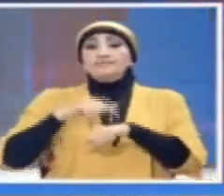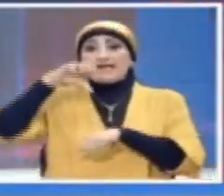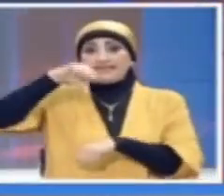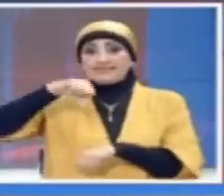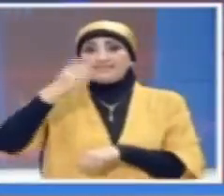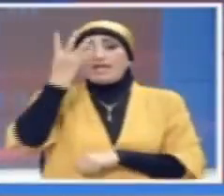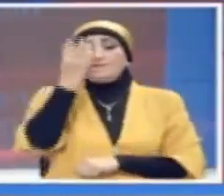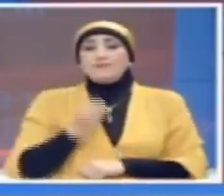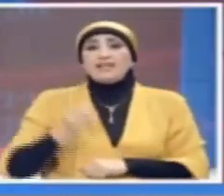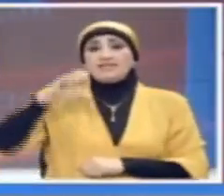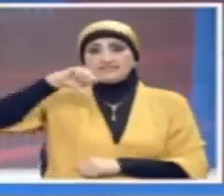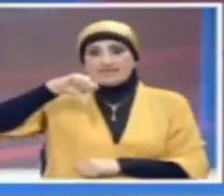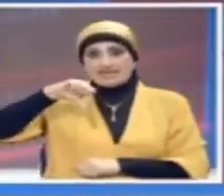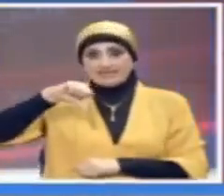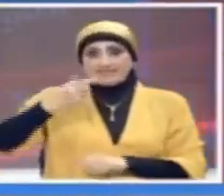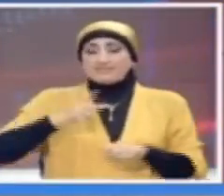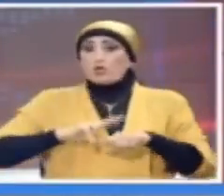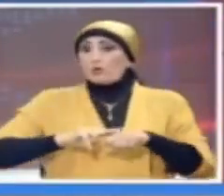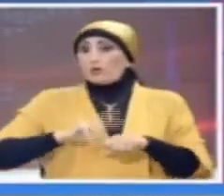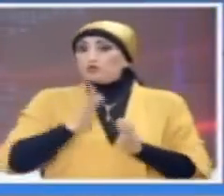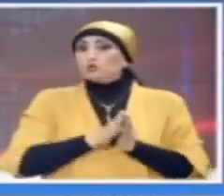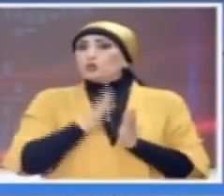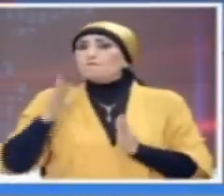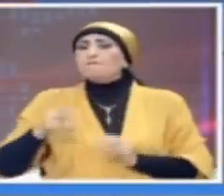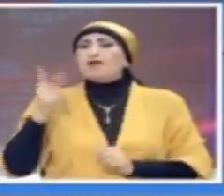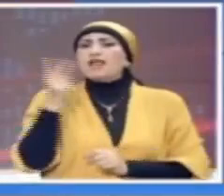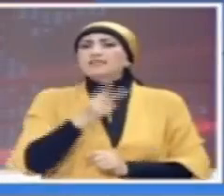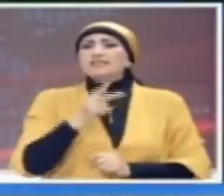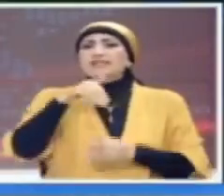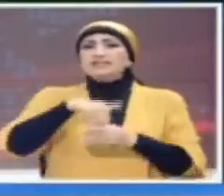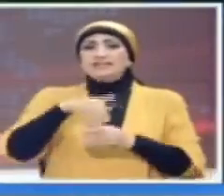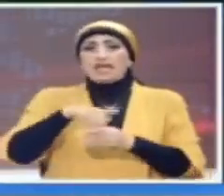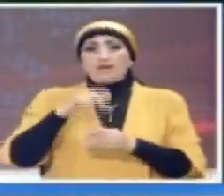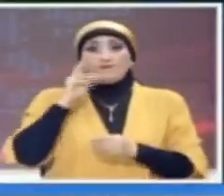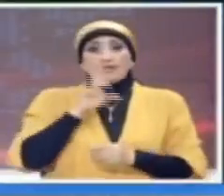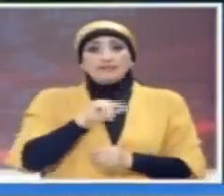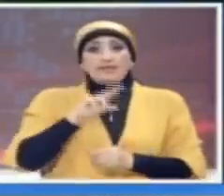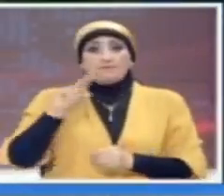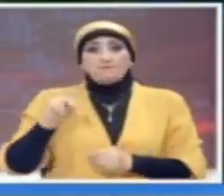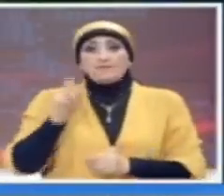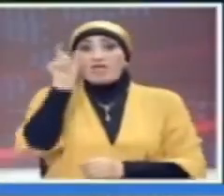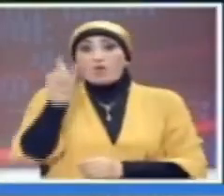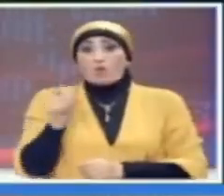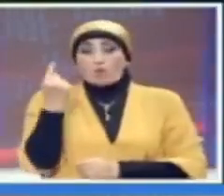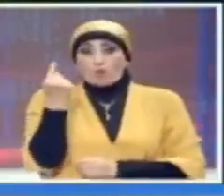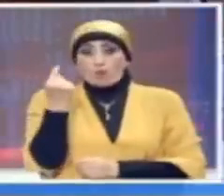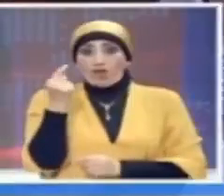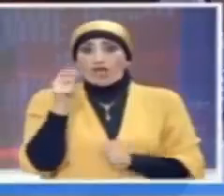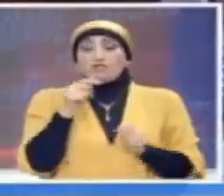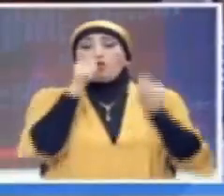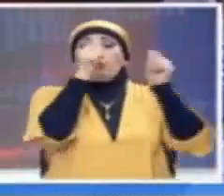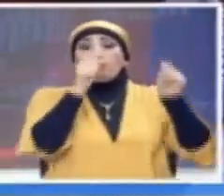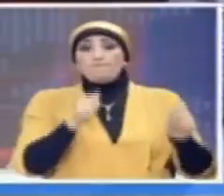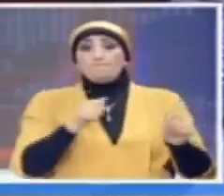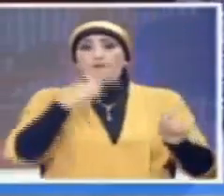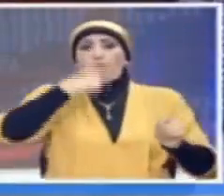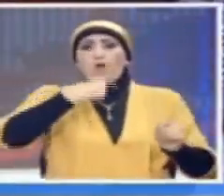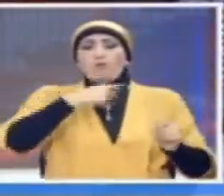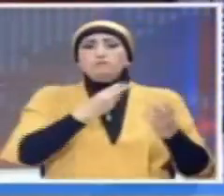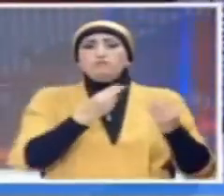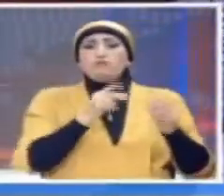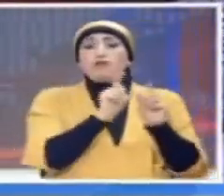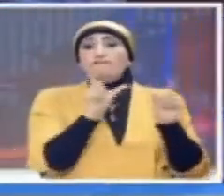صباحا وحتى 9 مساء. وتجرى المرحلة الثانية من الانتخابات بالنظامين الفردي والقائمة